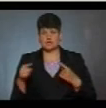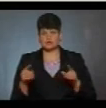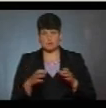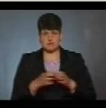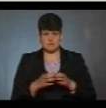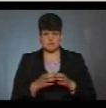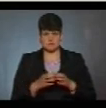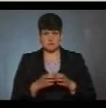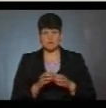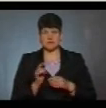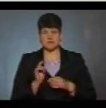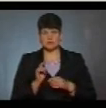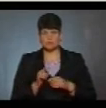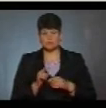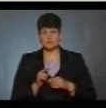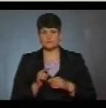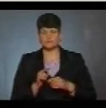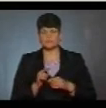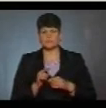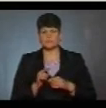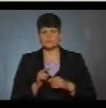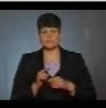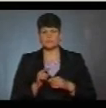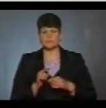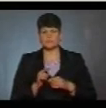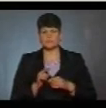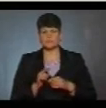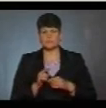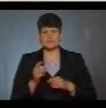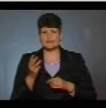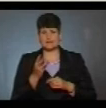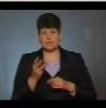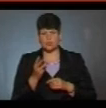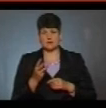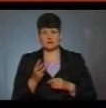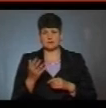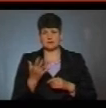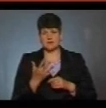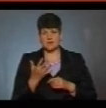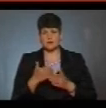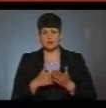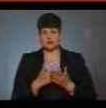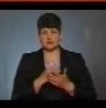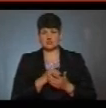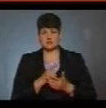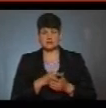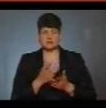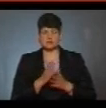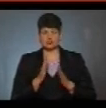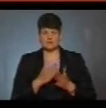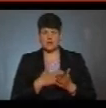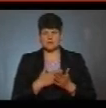партії. І знову ж таки, вже видно, ну, скажімо, трійка, п'ятірка політичних сил, які будуть